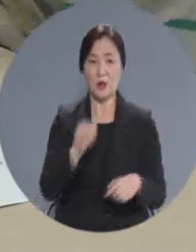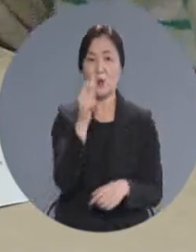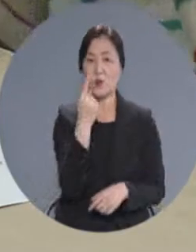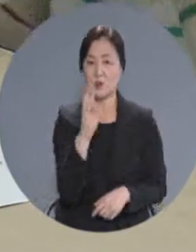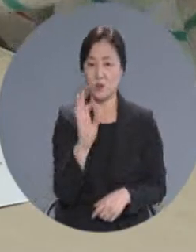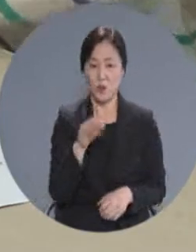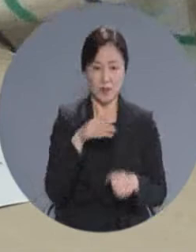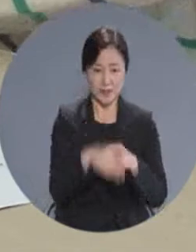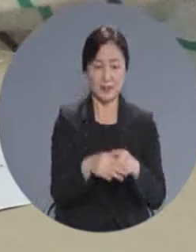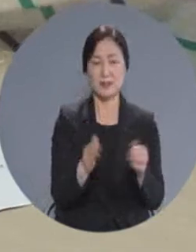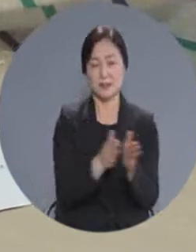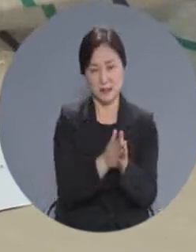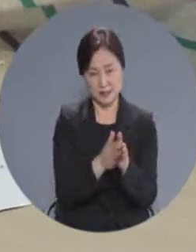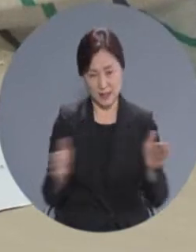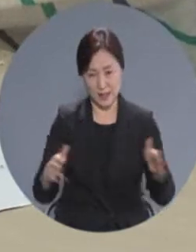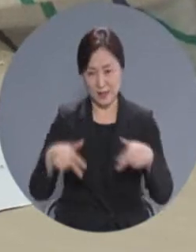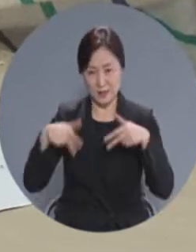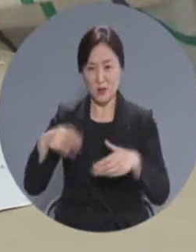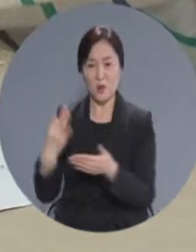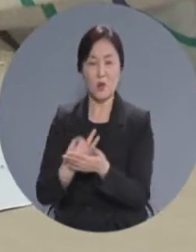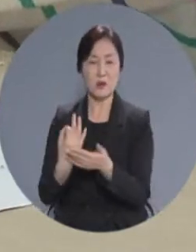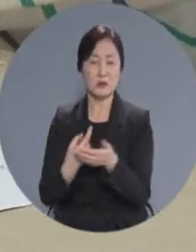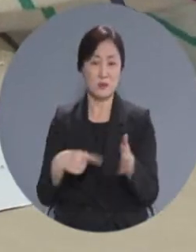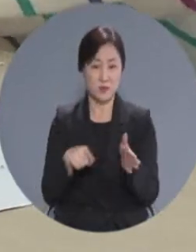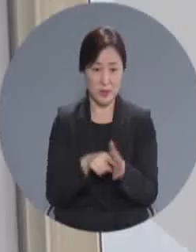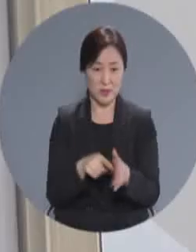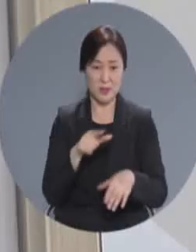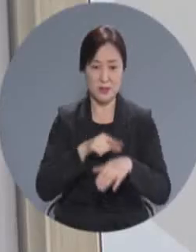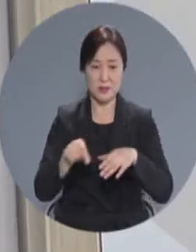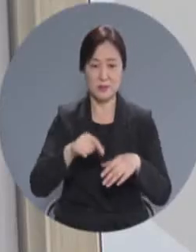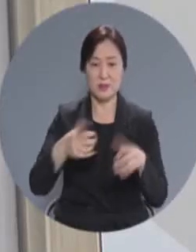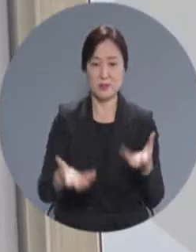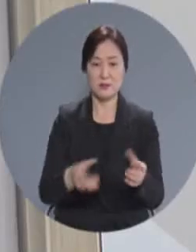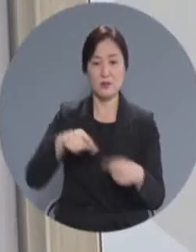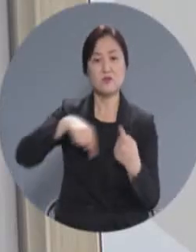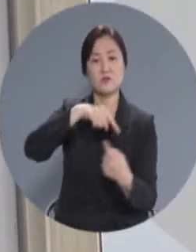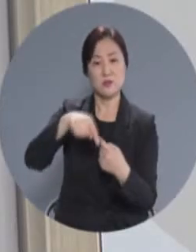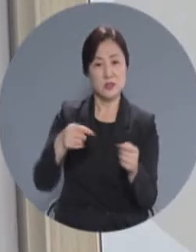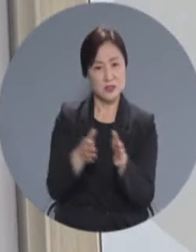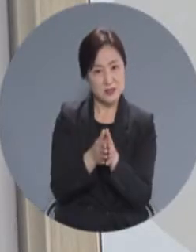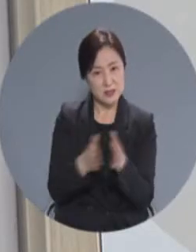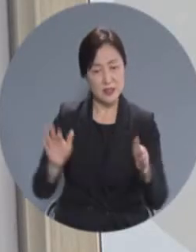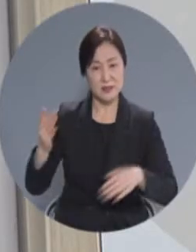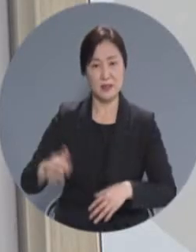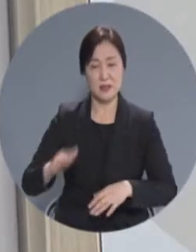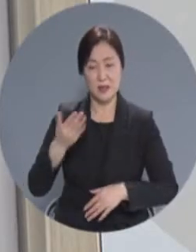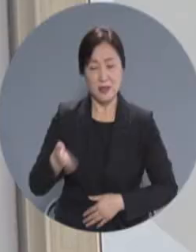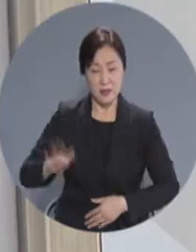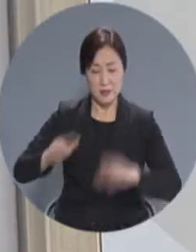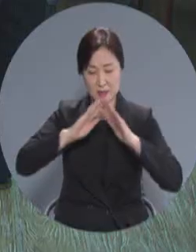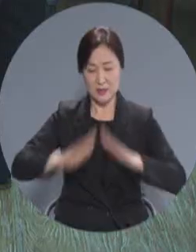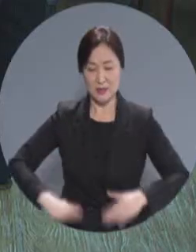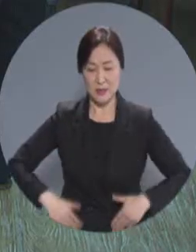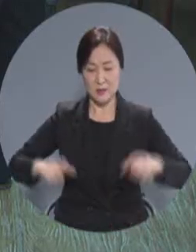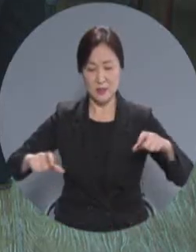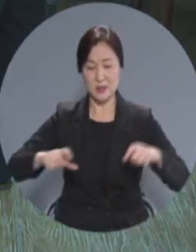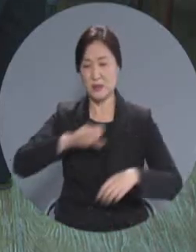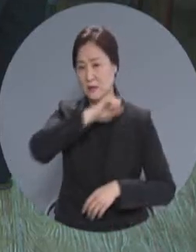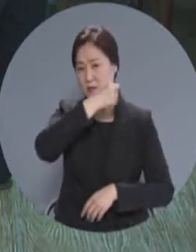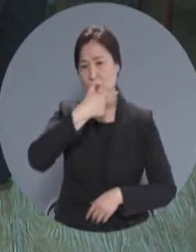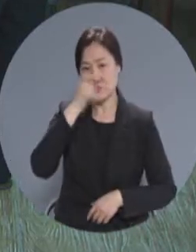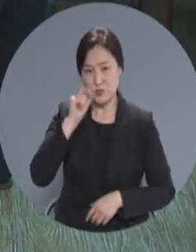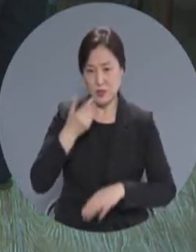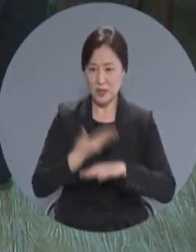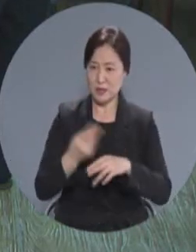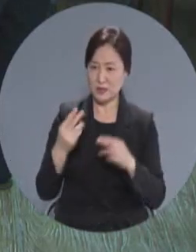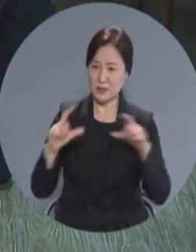처우개선을 위해 지방자치단체 차원에서 나서고 있습니다 사지만 전라남도는 예산이 부족한 데다 다른 지역에